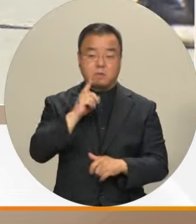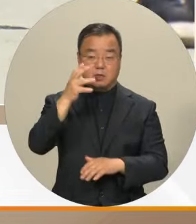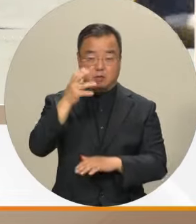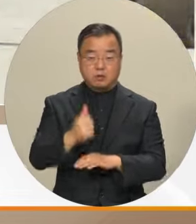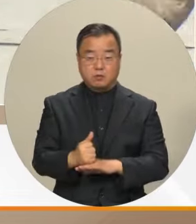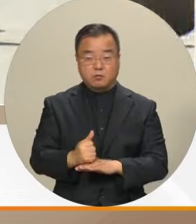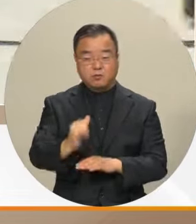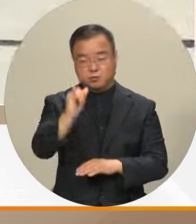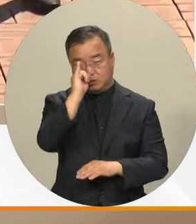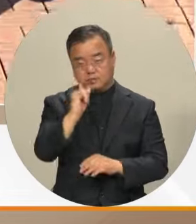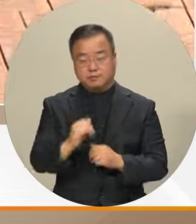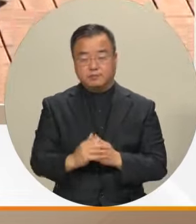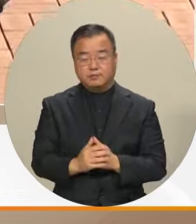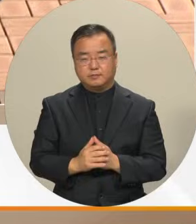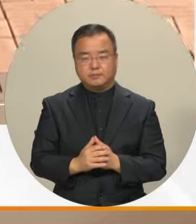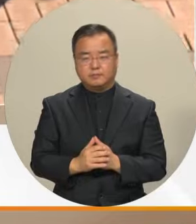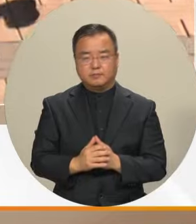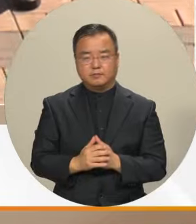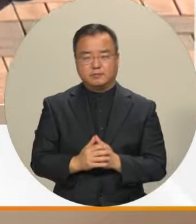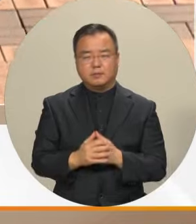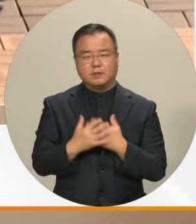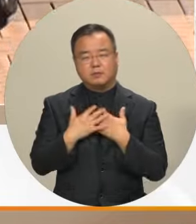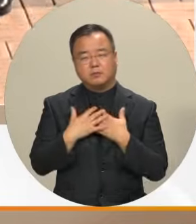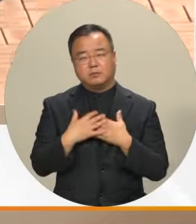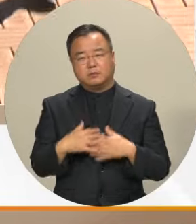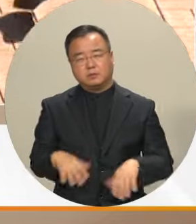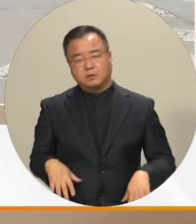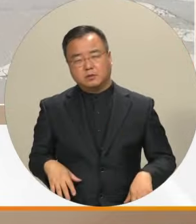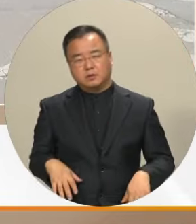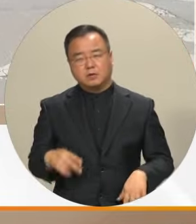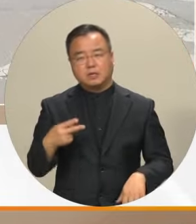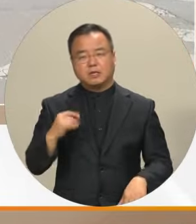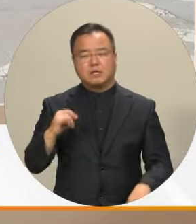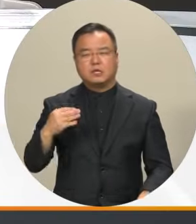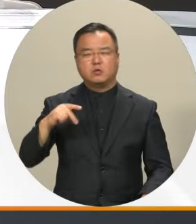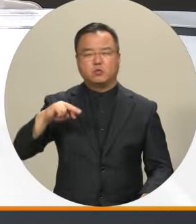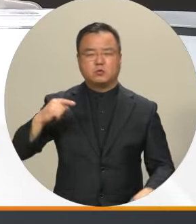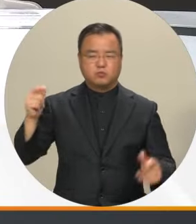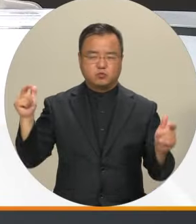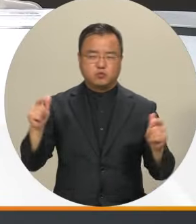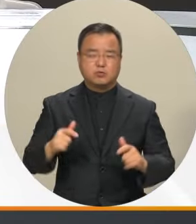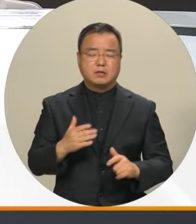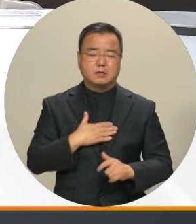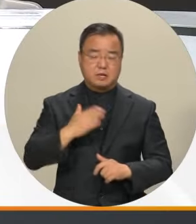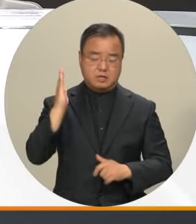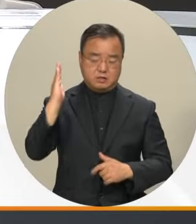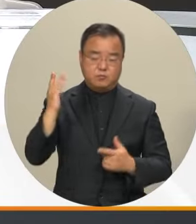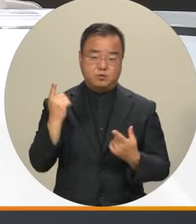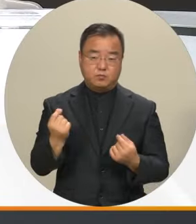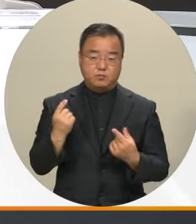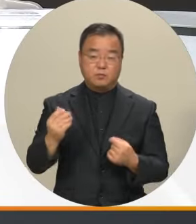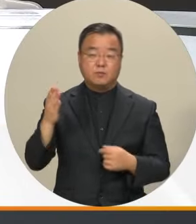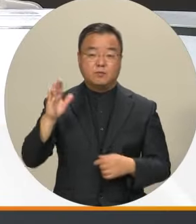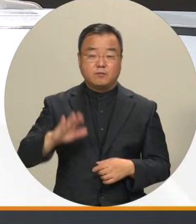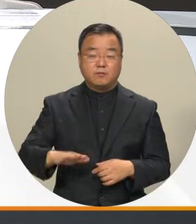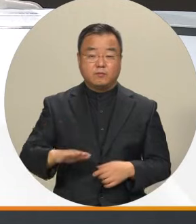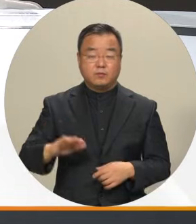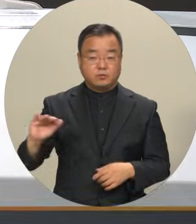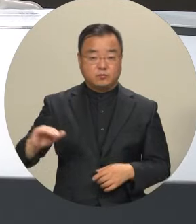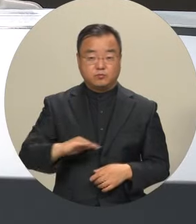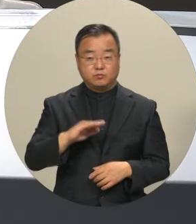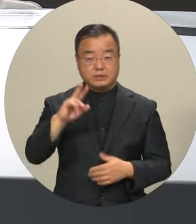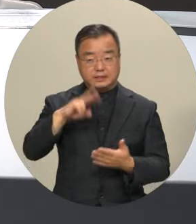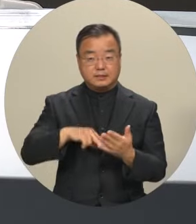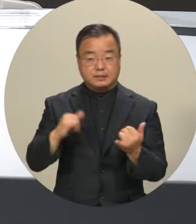네 그렇군요이 무기력 디톡스 정말 내개 같이 다가오기도 하는데 그렇다면 여기서 독자들에게 전하고자